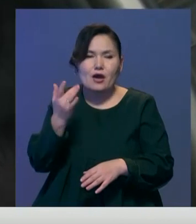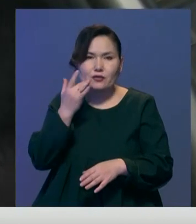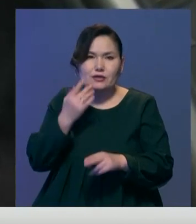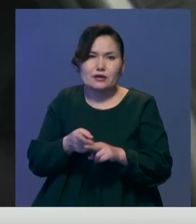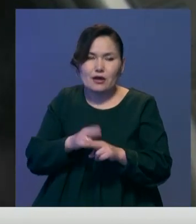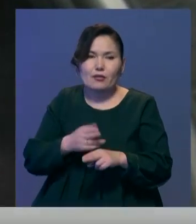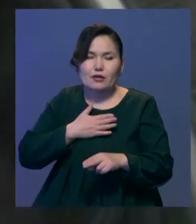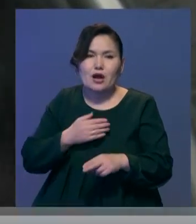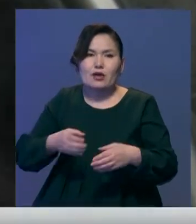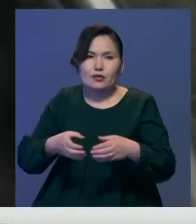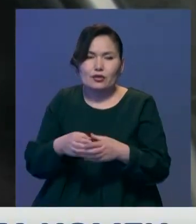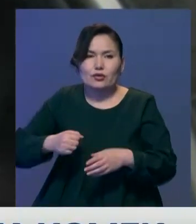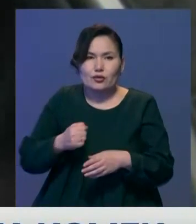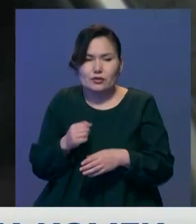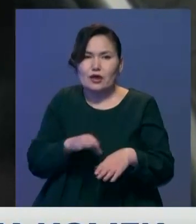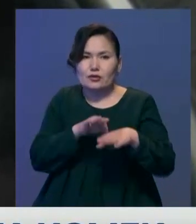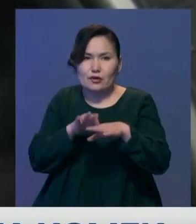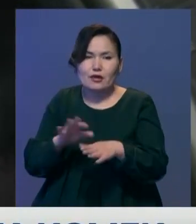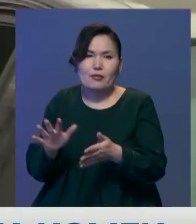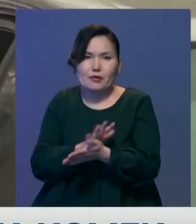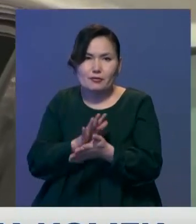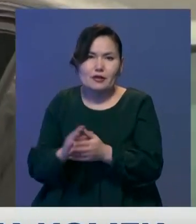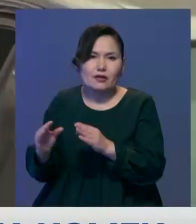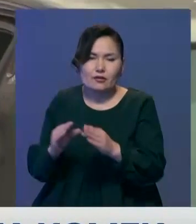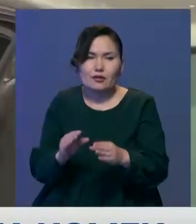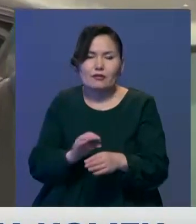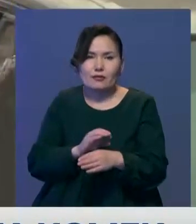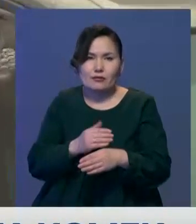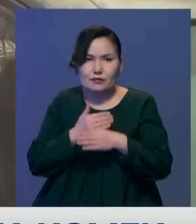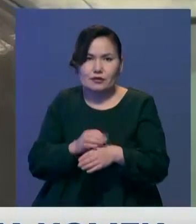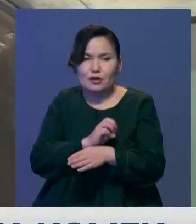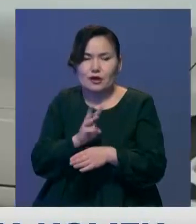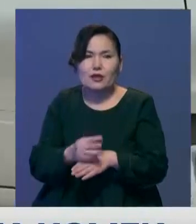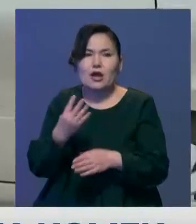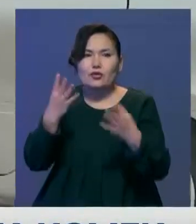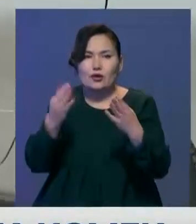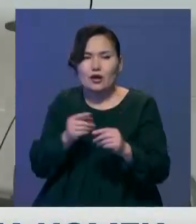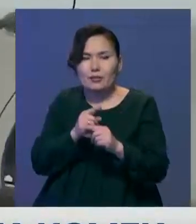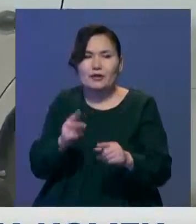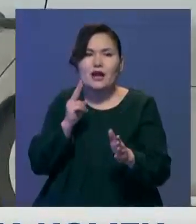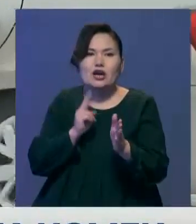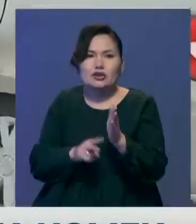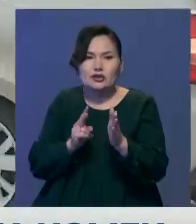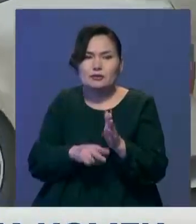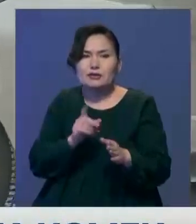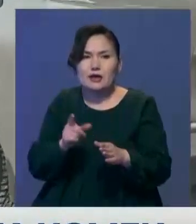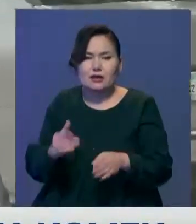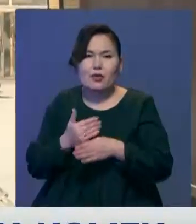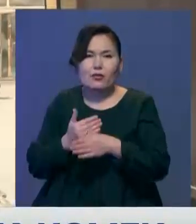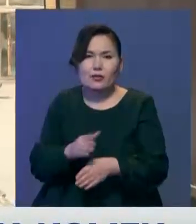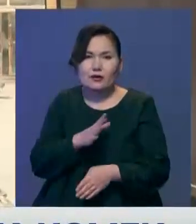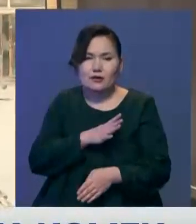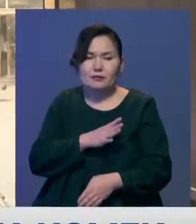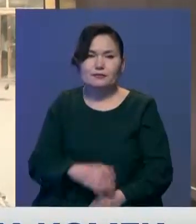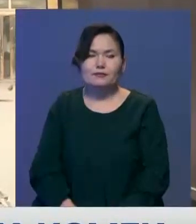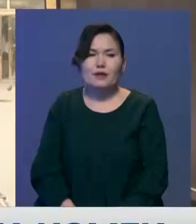апарып тастапты. Сондықтан алғыстан басқа айтарым жоқ. Қызметкерлердің айтуынша соңғы 4 күнде осындай 70-тен аса жолаушыға көмек көрсетілген.